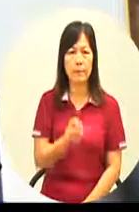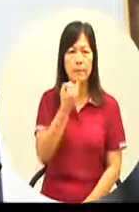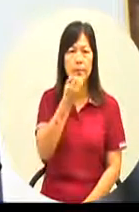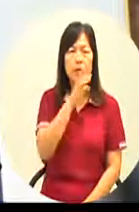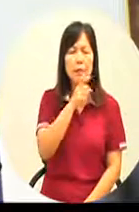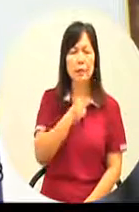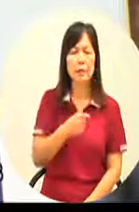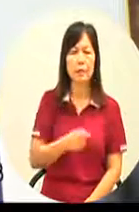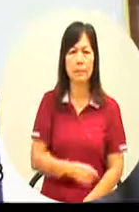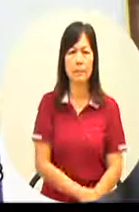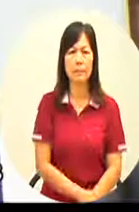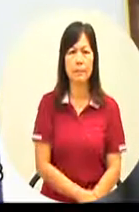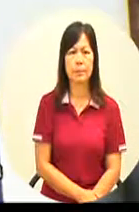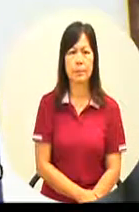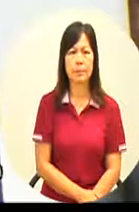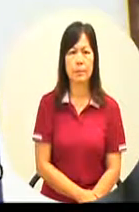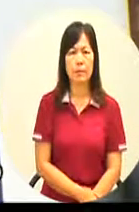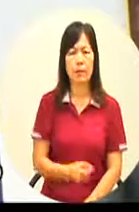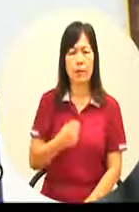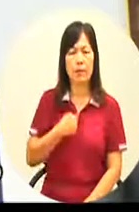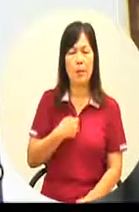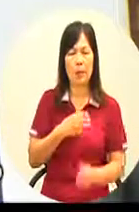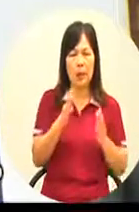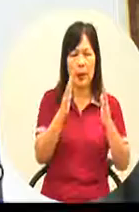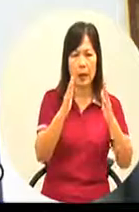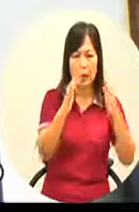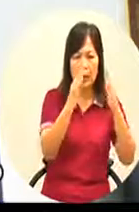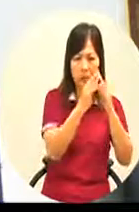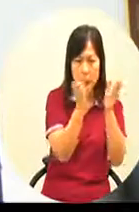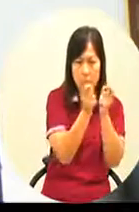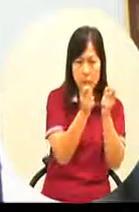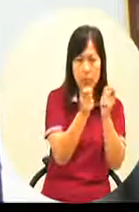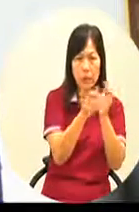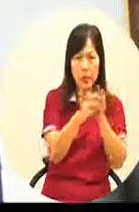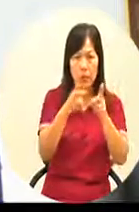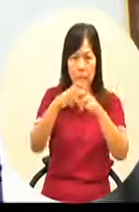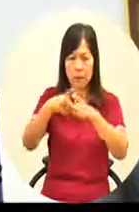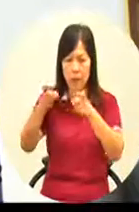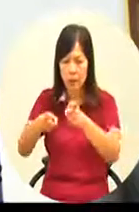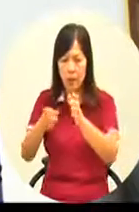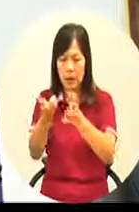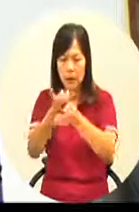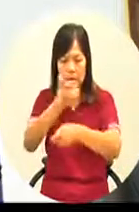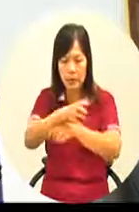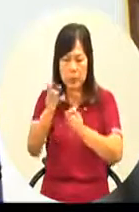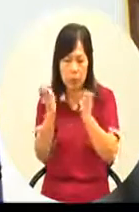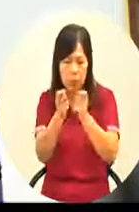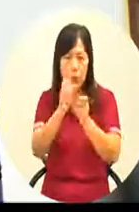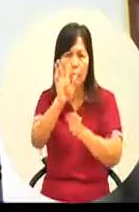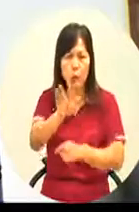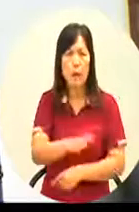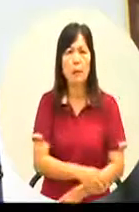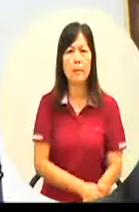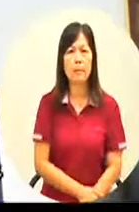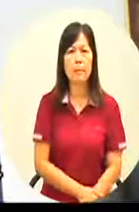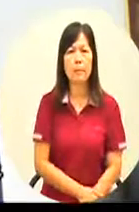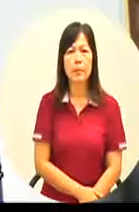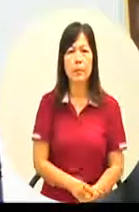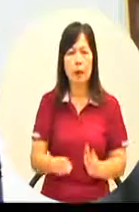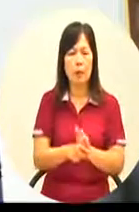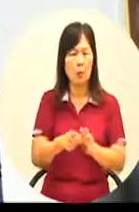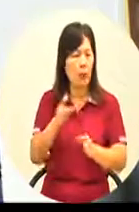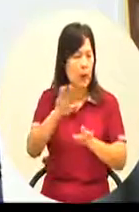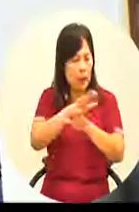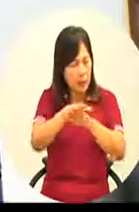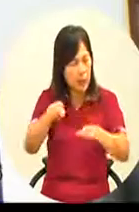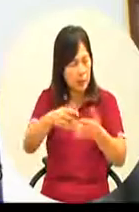们的这个民宅哈，整个小港地区、前镇地区哈太近哈，啊，所以有宿禁的问题。